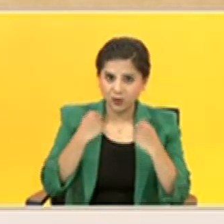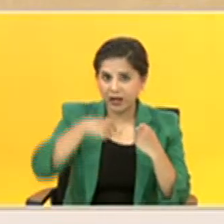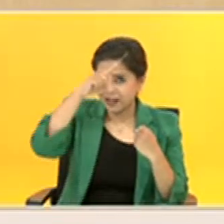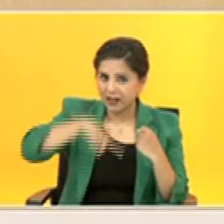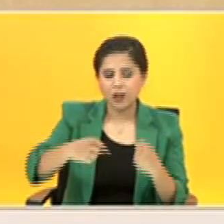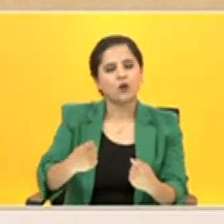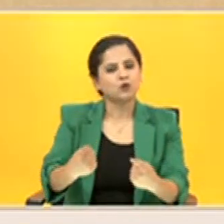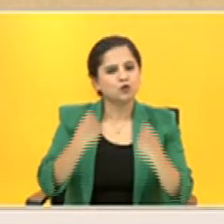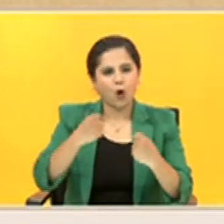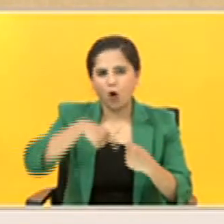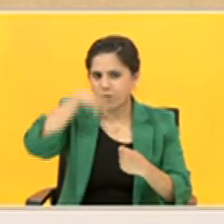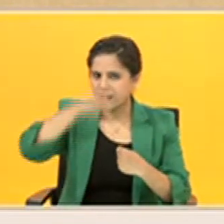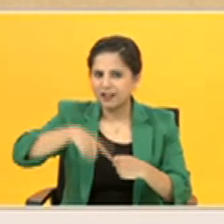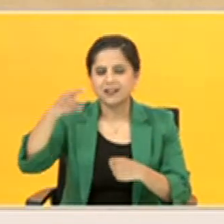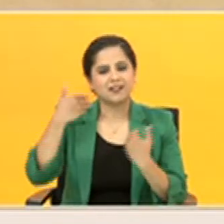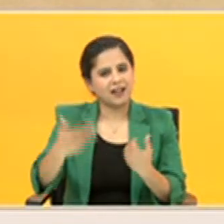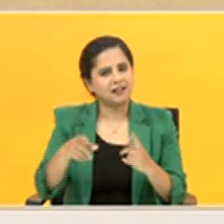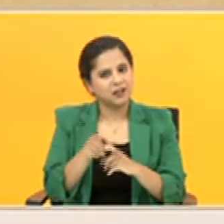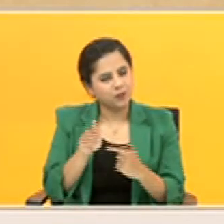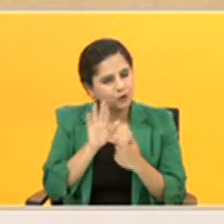स्ट्रांग इंडिया की नींव है।